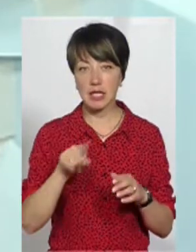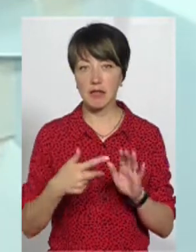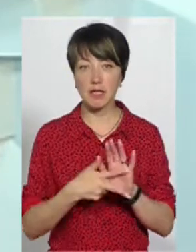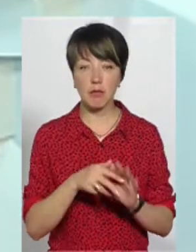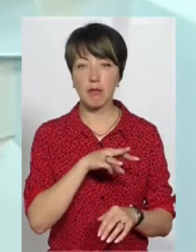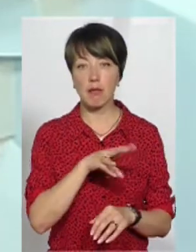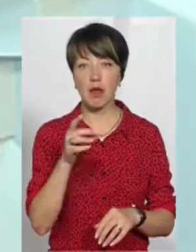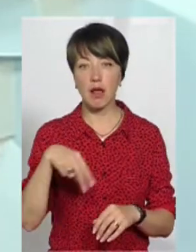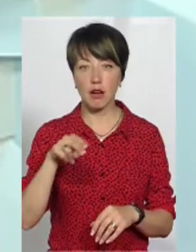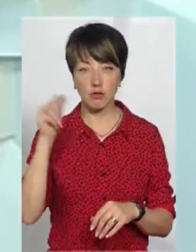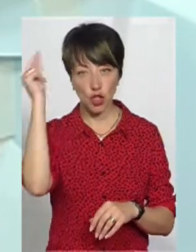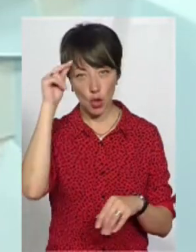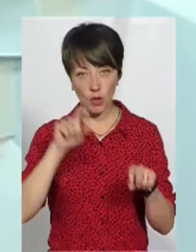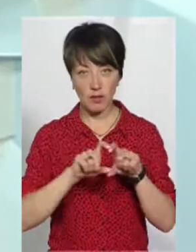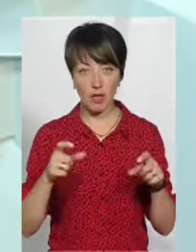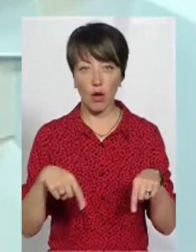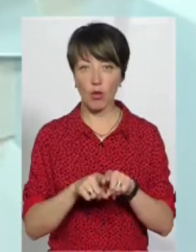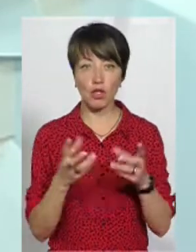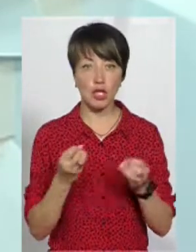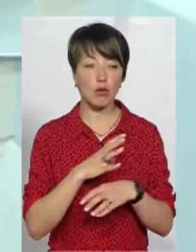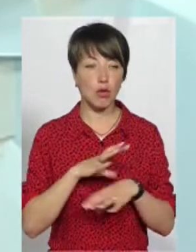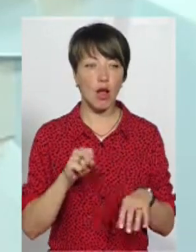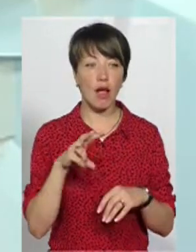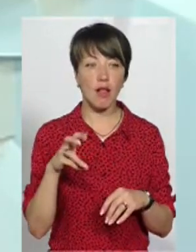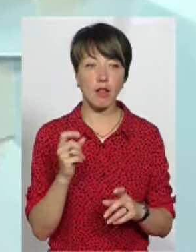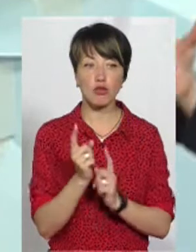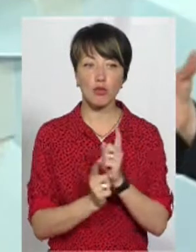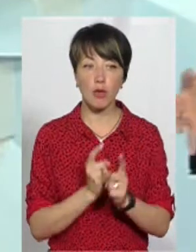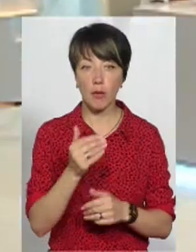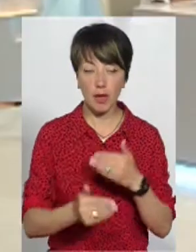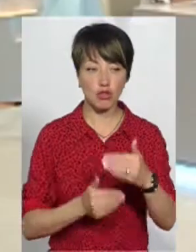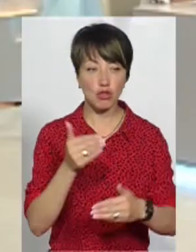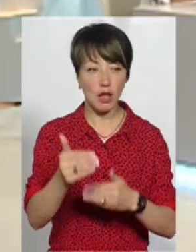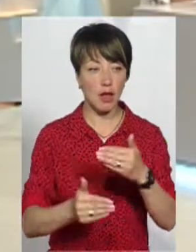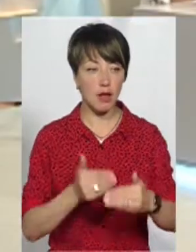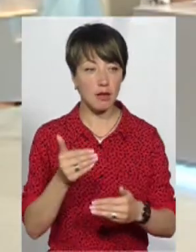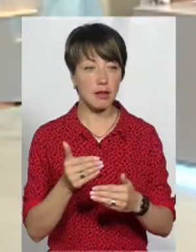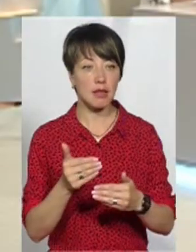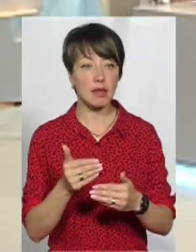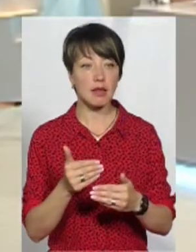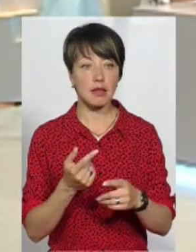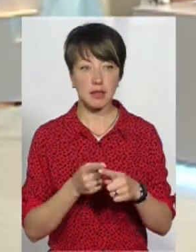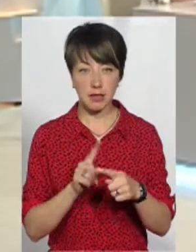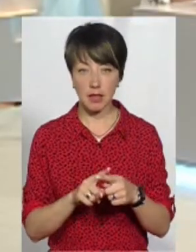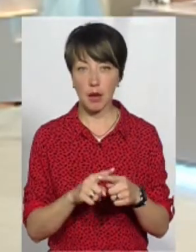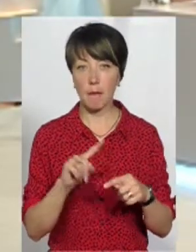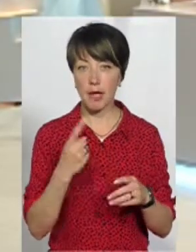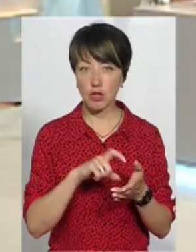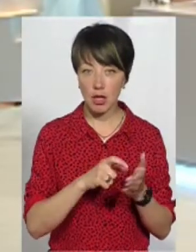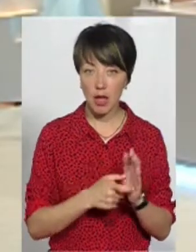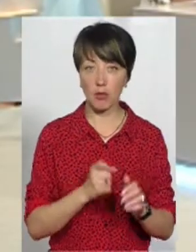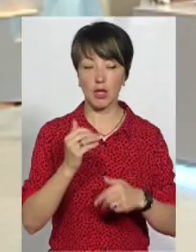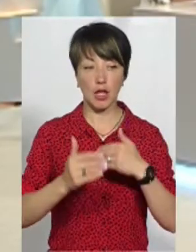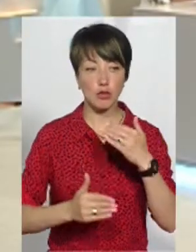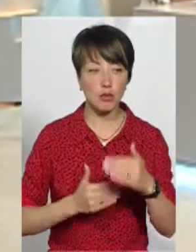мільярда гривень в шкільну інфраструктуру, такого ще не було. Але щоб реформа йшла, вона ж це забіг на довгу дистанцію. Зараз першокласники,